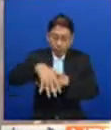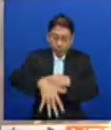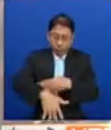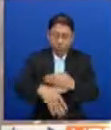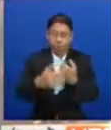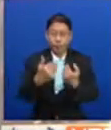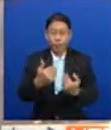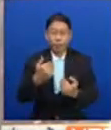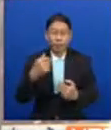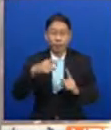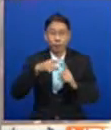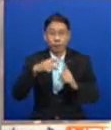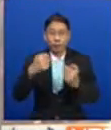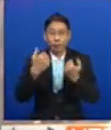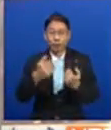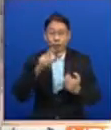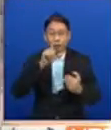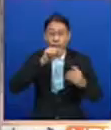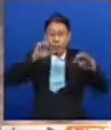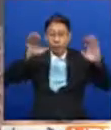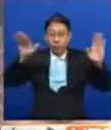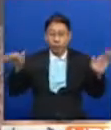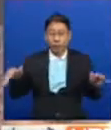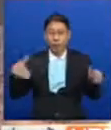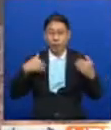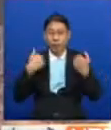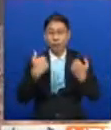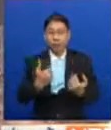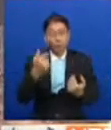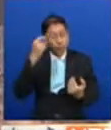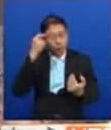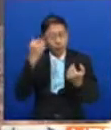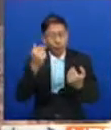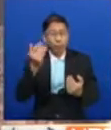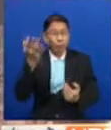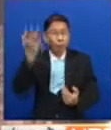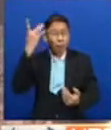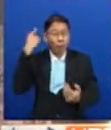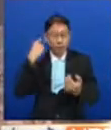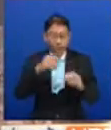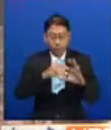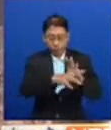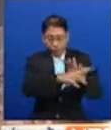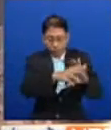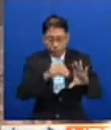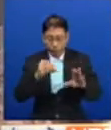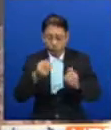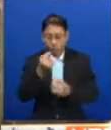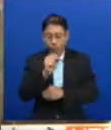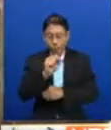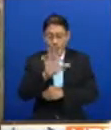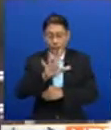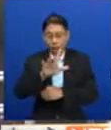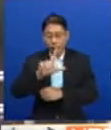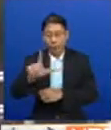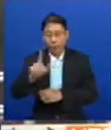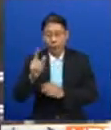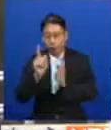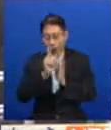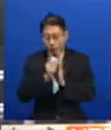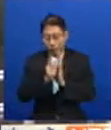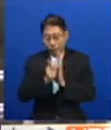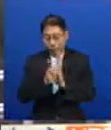ที่รับน้ำมาจากเขื่อนชัยนาทป่าสักเมื่อวานนี้ค่ะรับน้ำเข้ามาเพียง15ลูกบาศก์เมตรต่อวินา